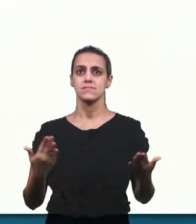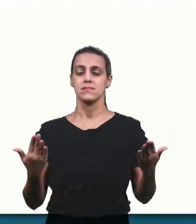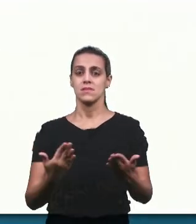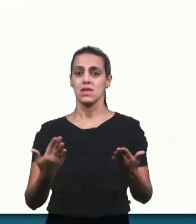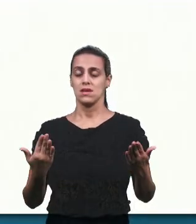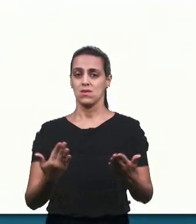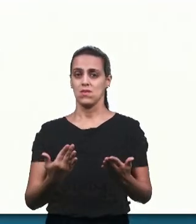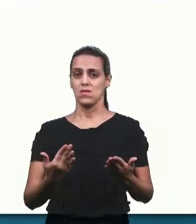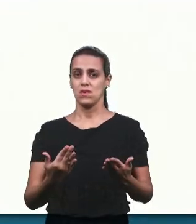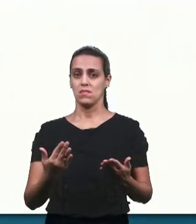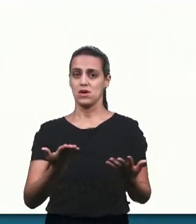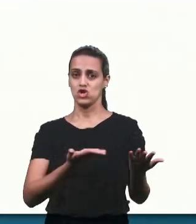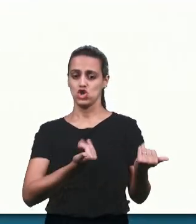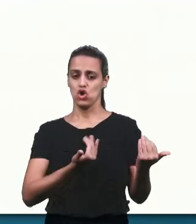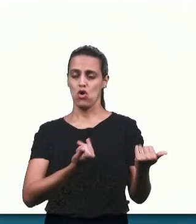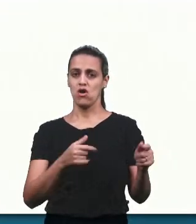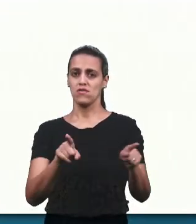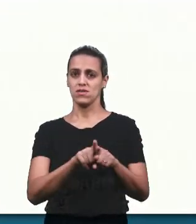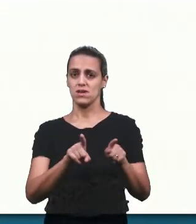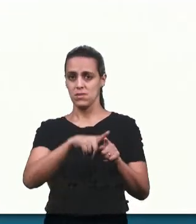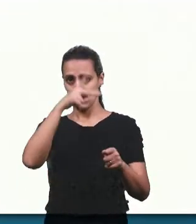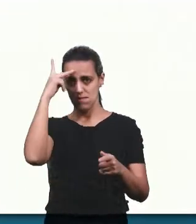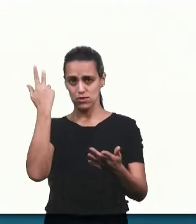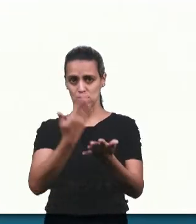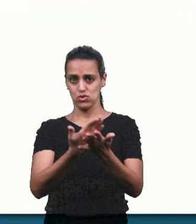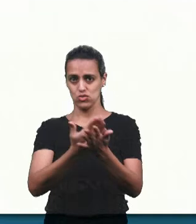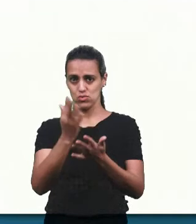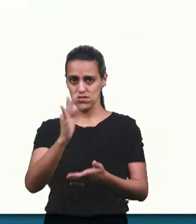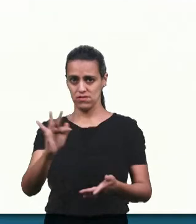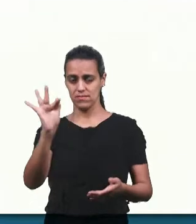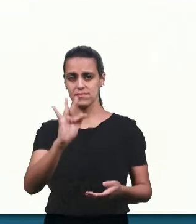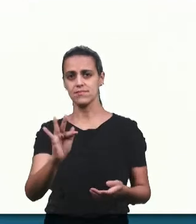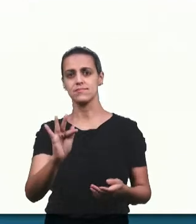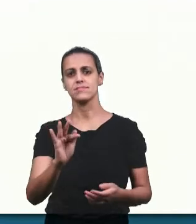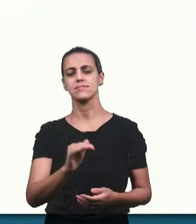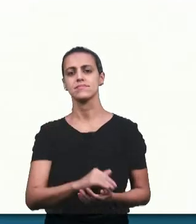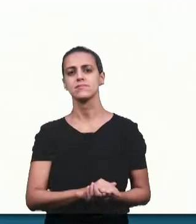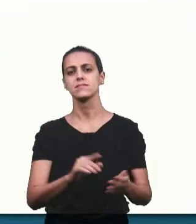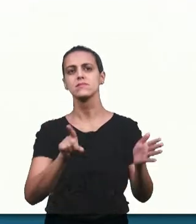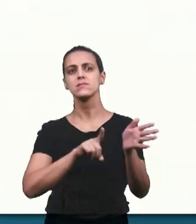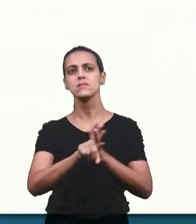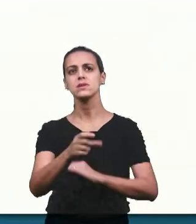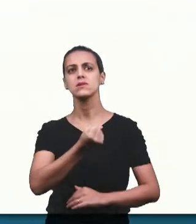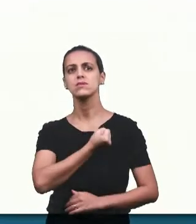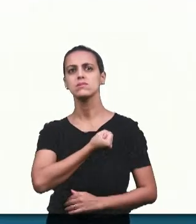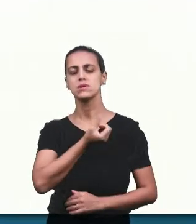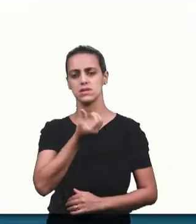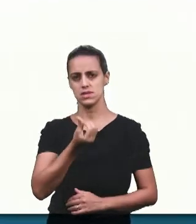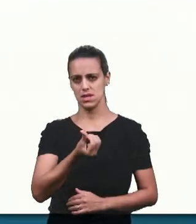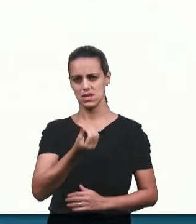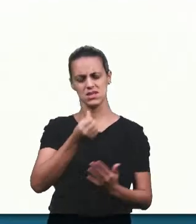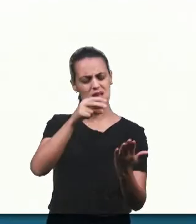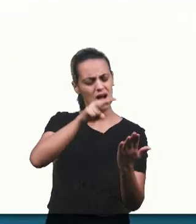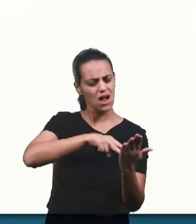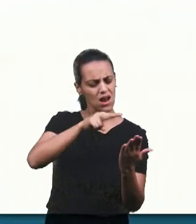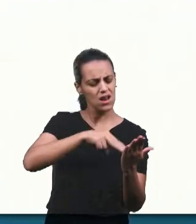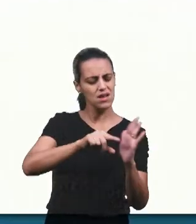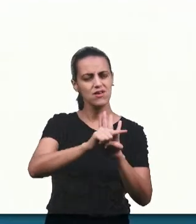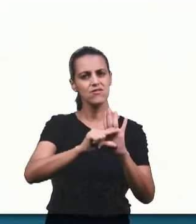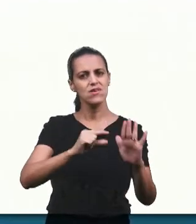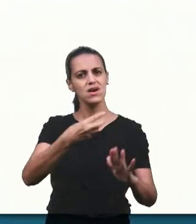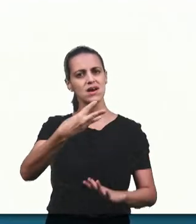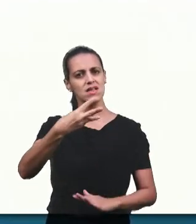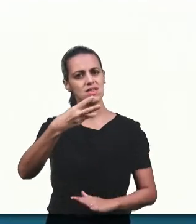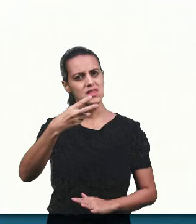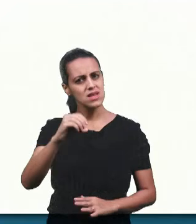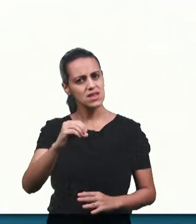les préuniversitaires et jeunes, la question 6. En lisant le verset 30, cherchez à établir une relation